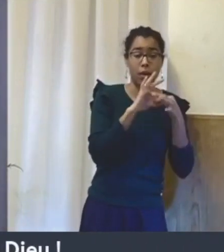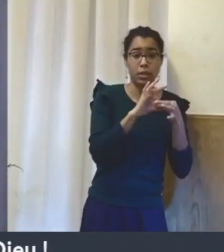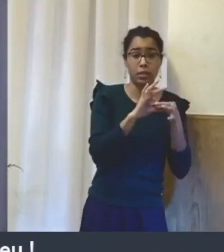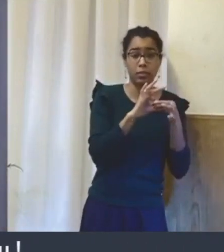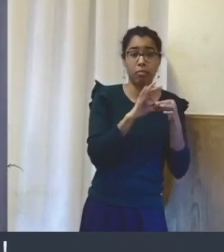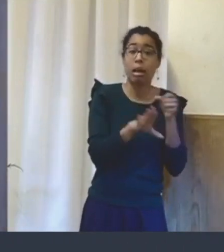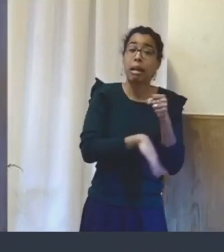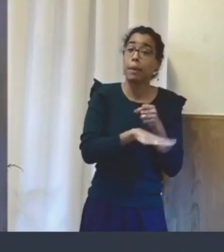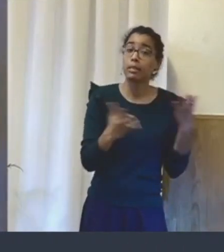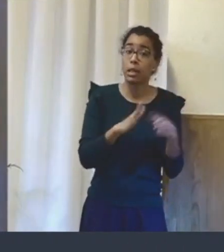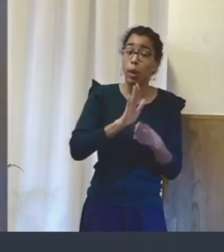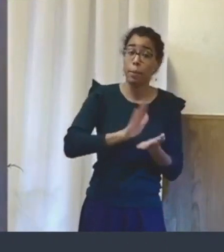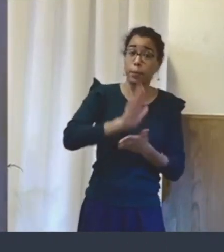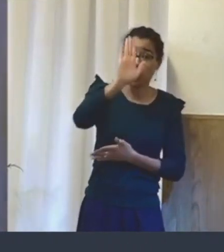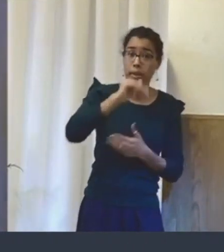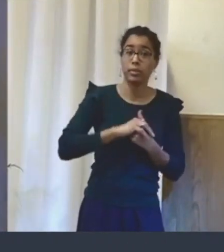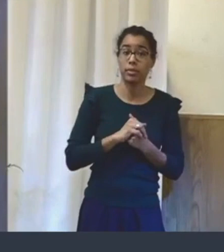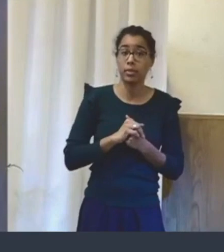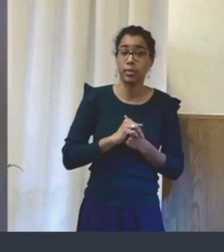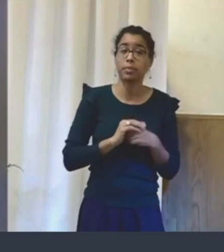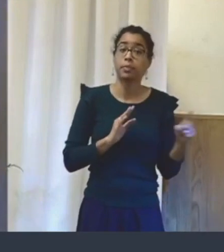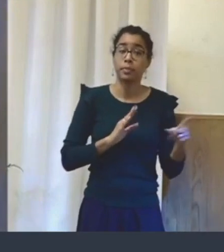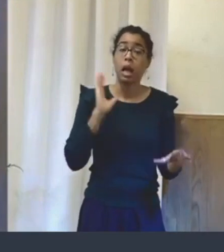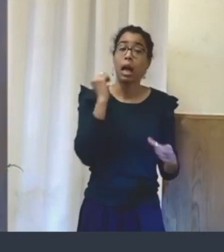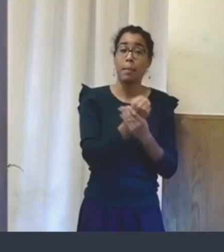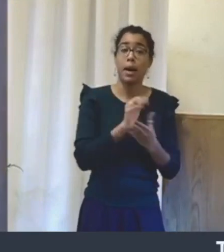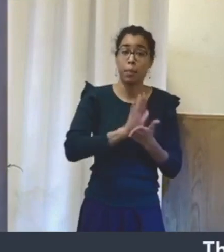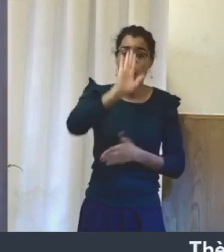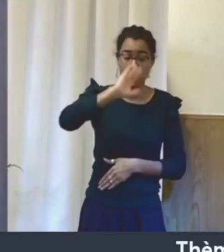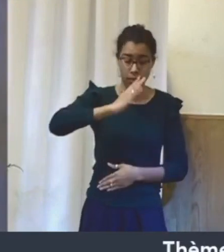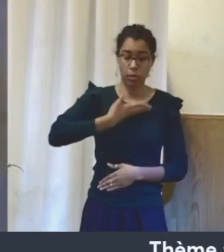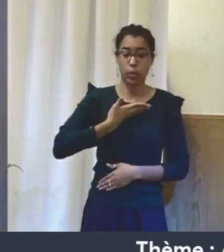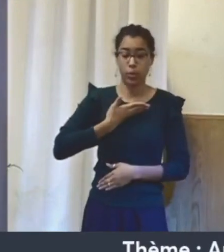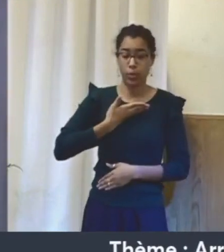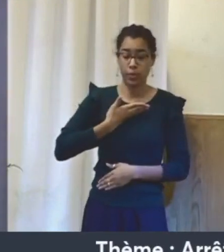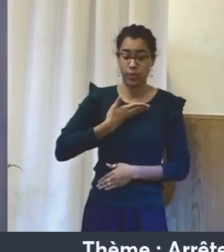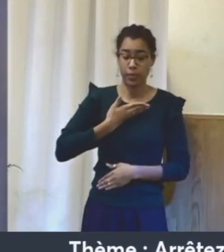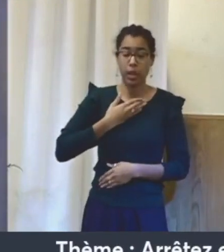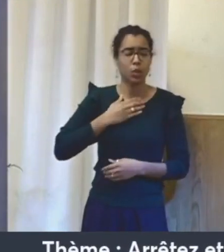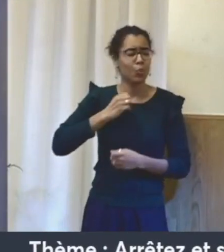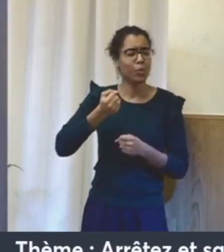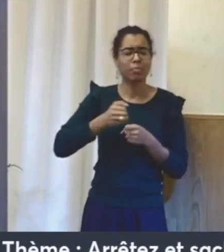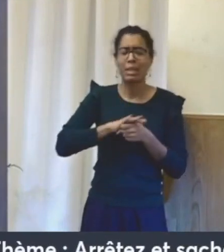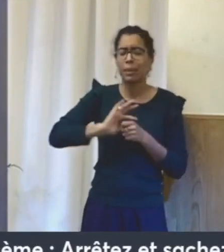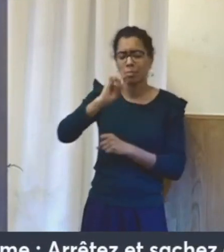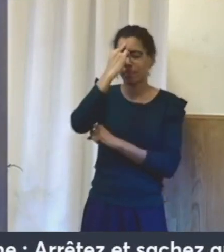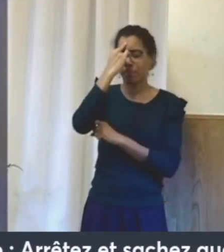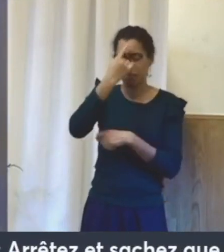promesses. Après avoir reçu la promesse, il est dit qu'Abraham, étant pleinement convaincu de